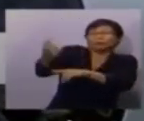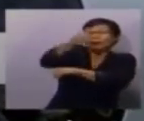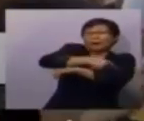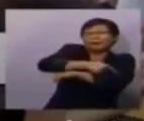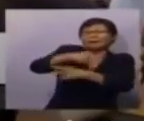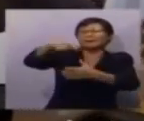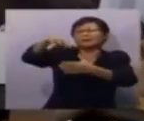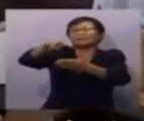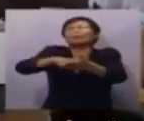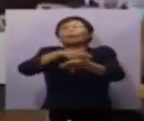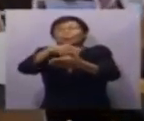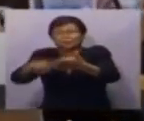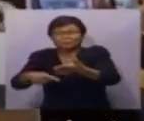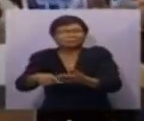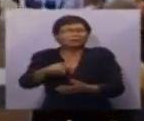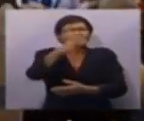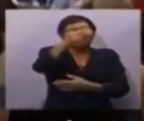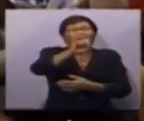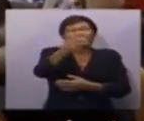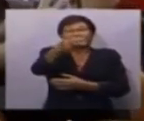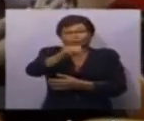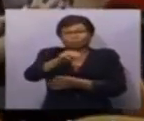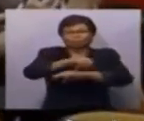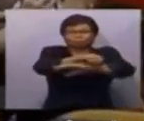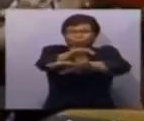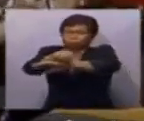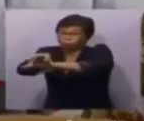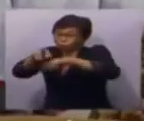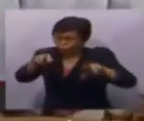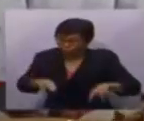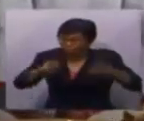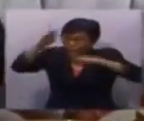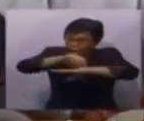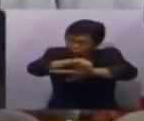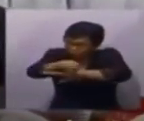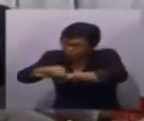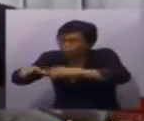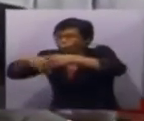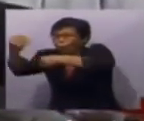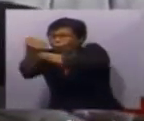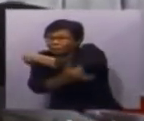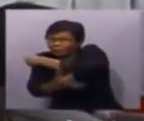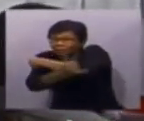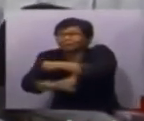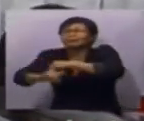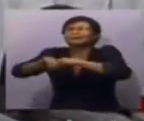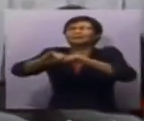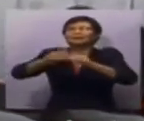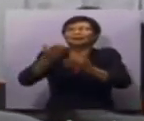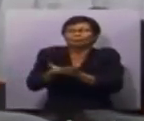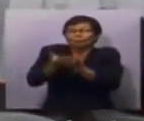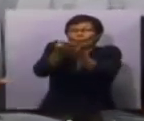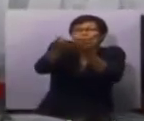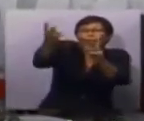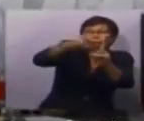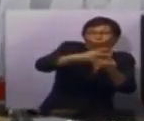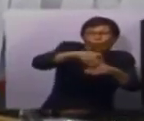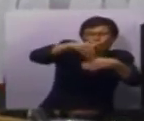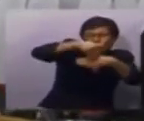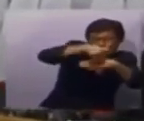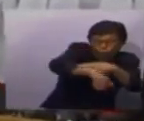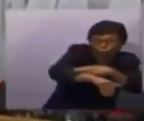mengundi. Tan Sri Hashim turut menasihatkan bagi rakyat Malaysia yang berada di luar negara agar mengemukakan permohonan undi